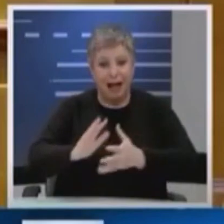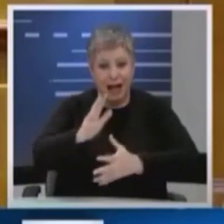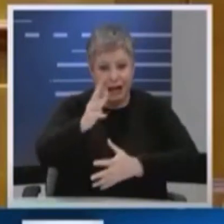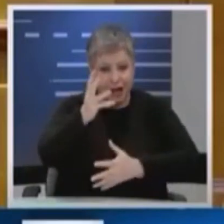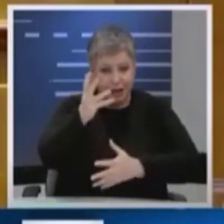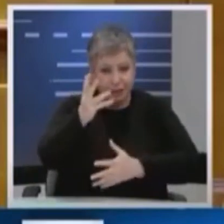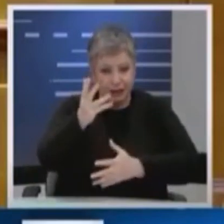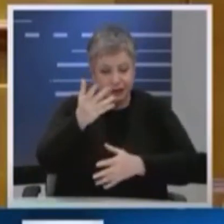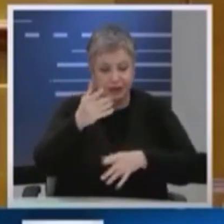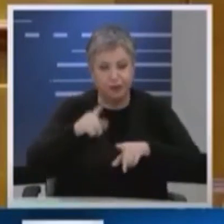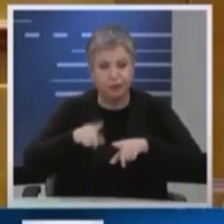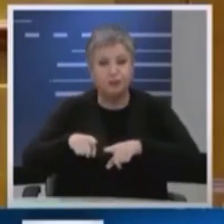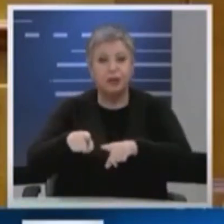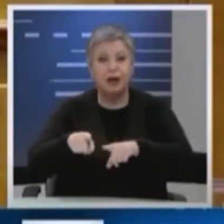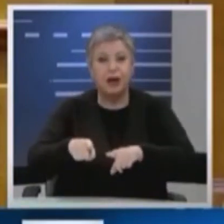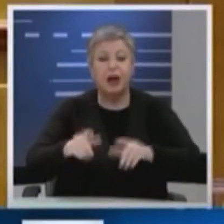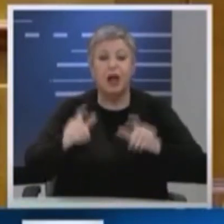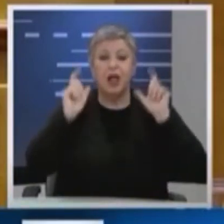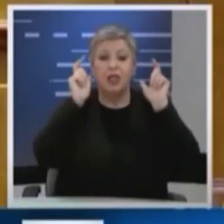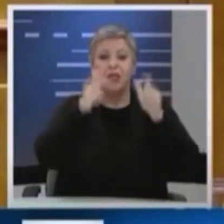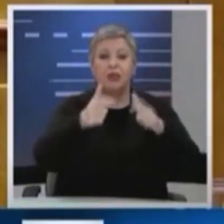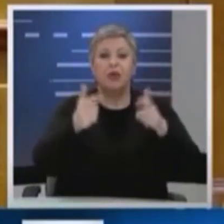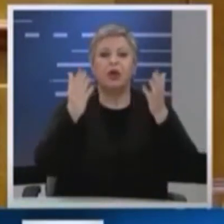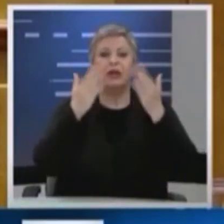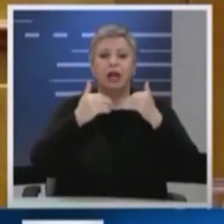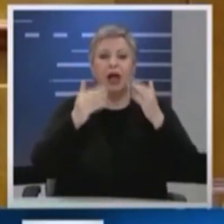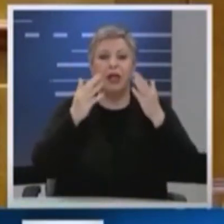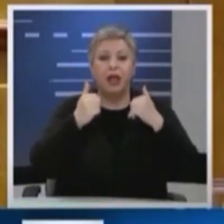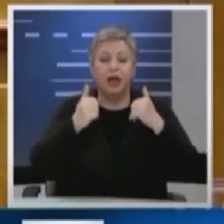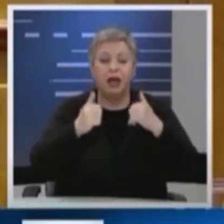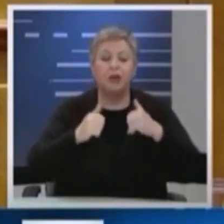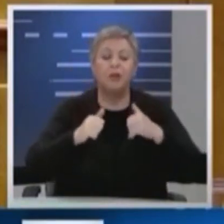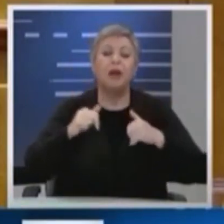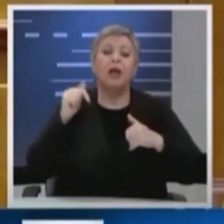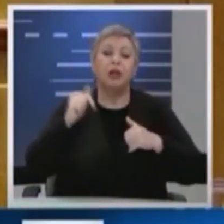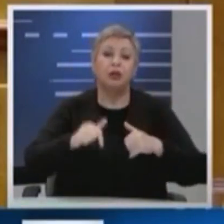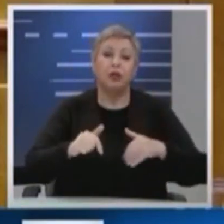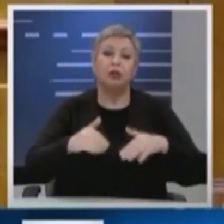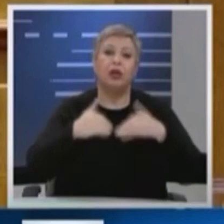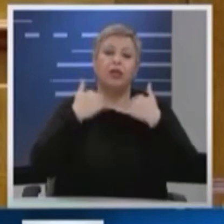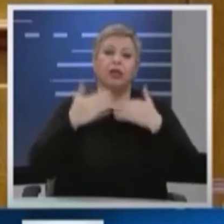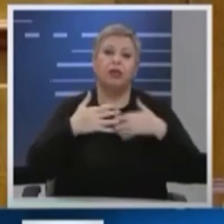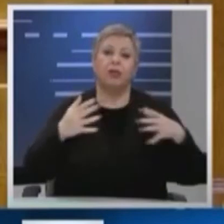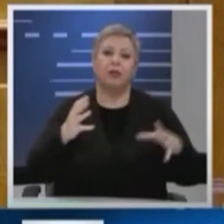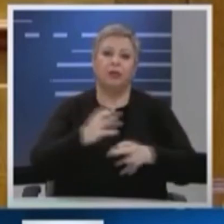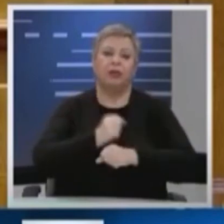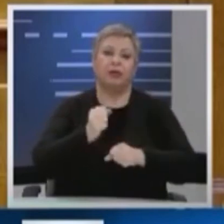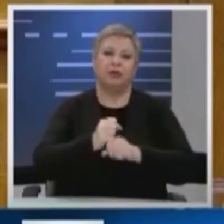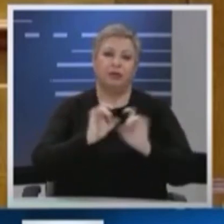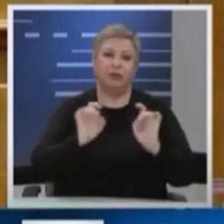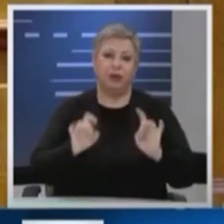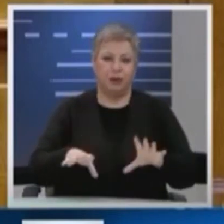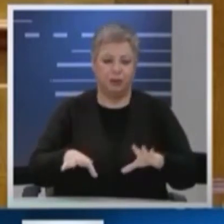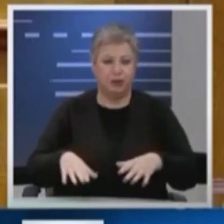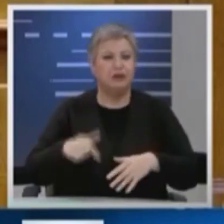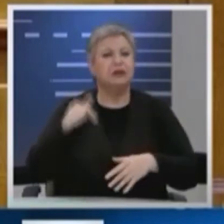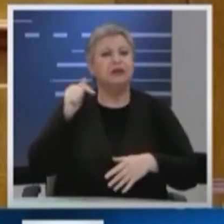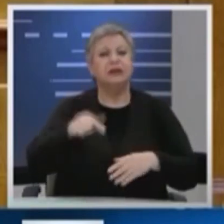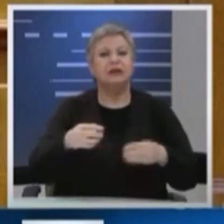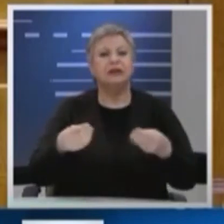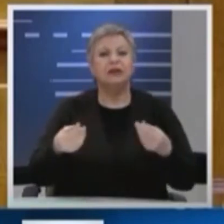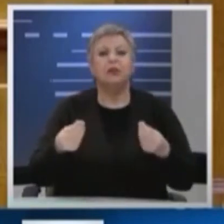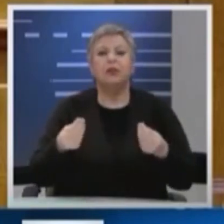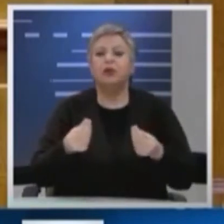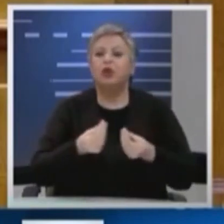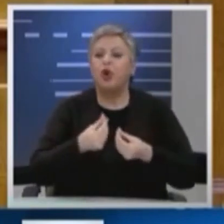της πολιτείας, οι υψηλοί ρυθμοί είναι φενάκι. Και εσείς δυστυχώς με την πολιτική σας πρακτική